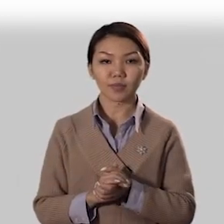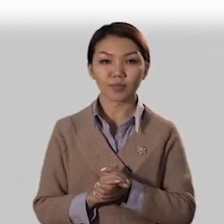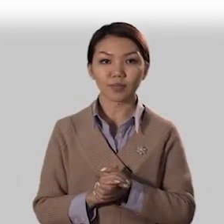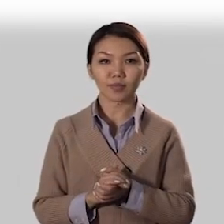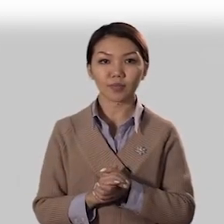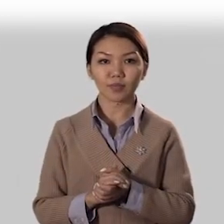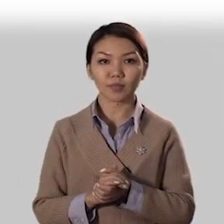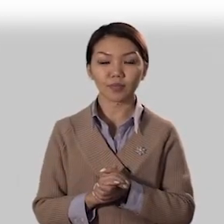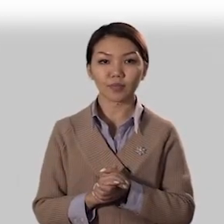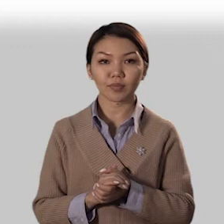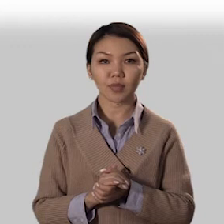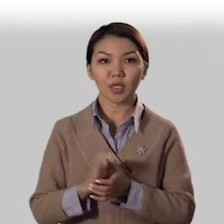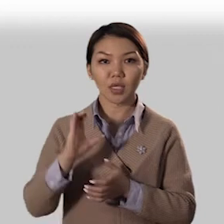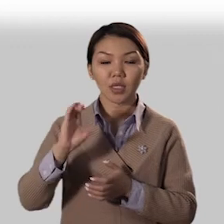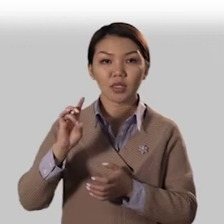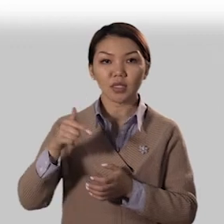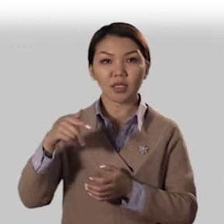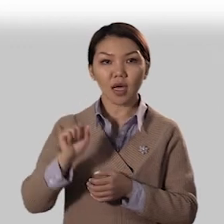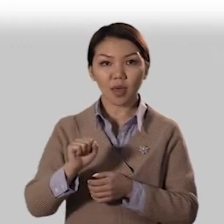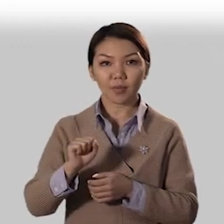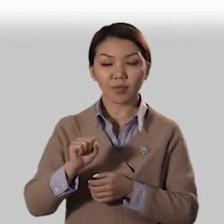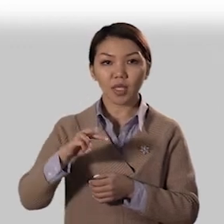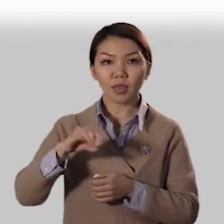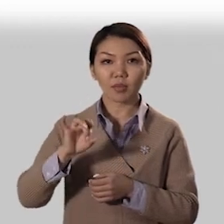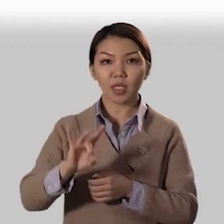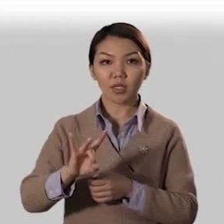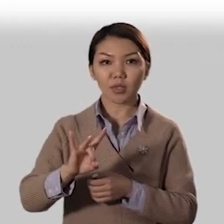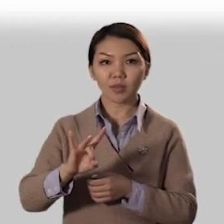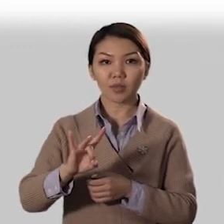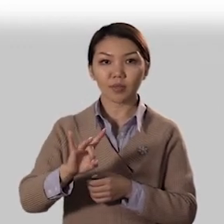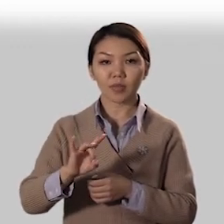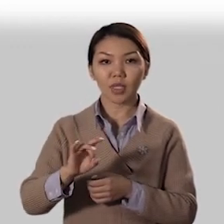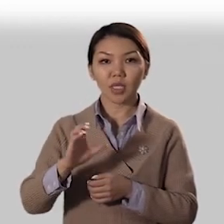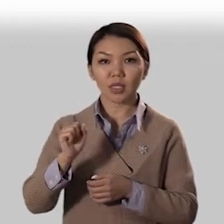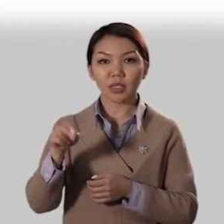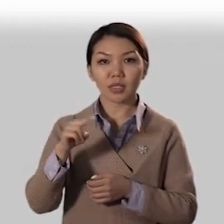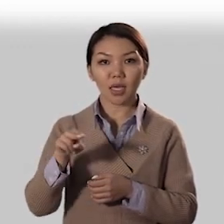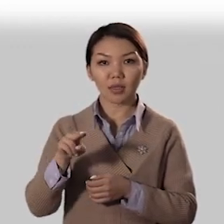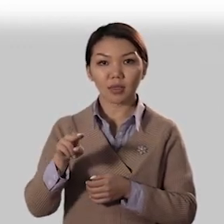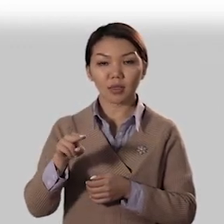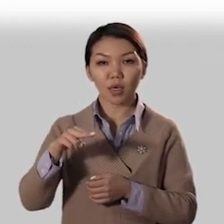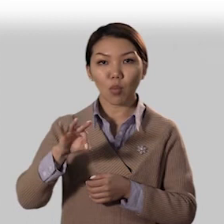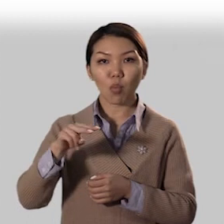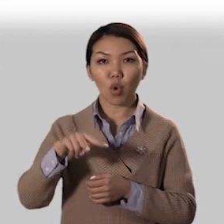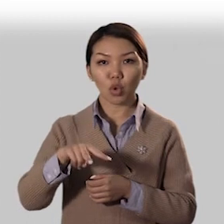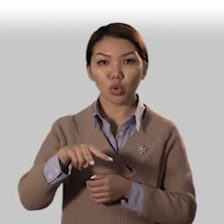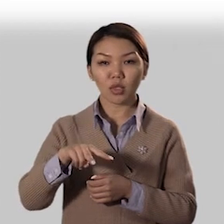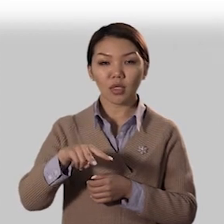существительные снега мир сад пол